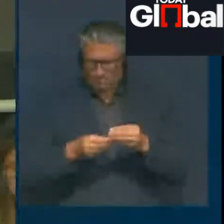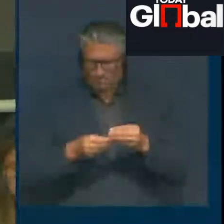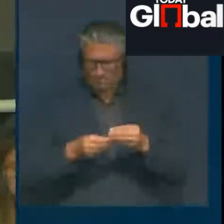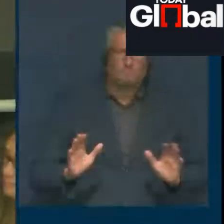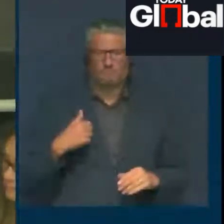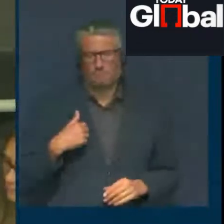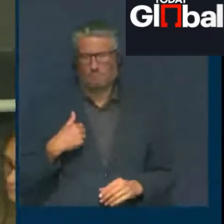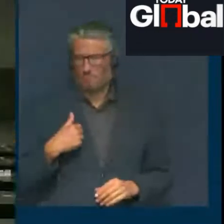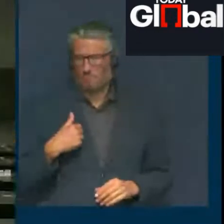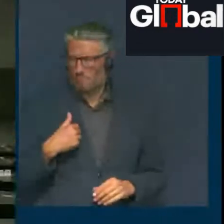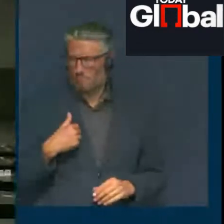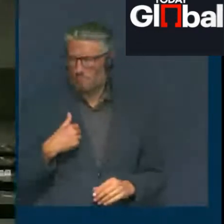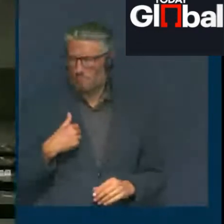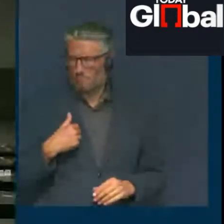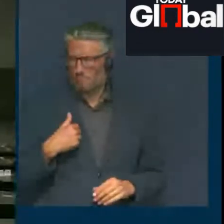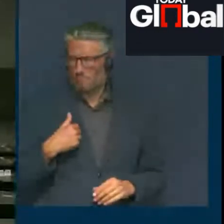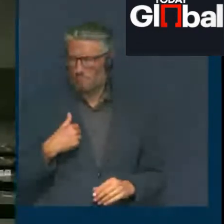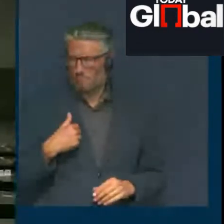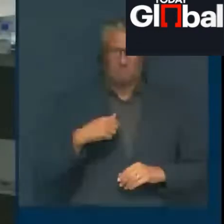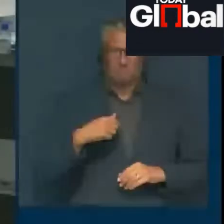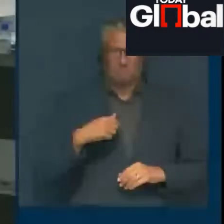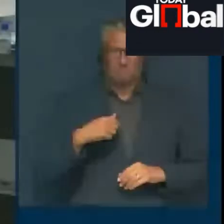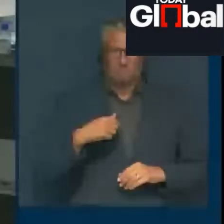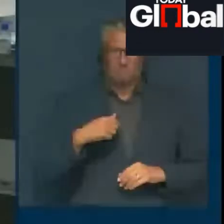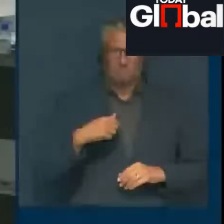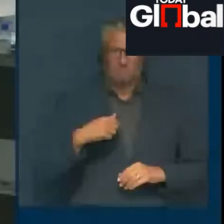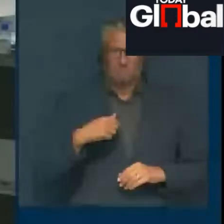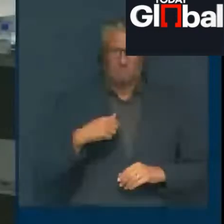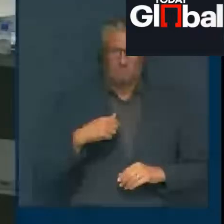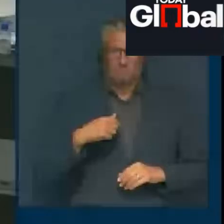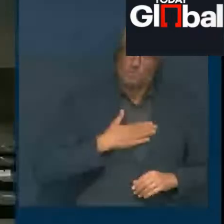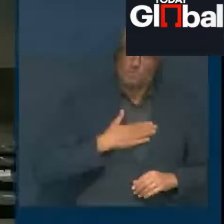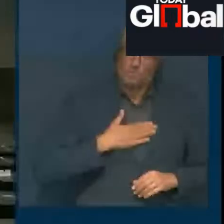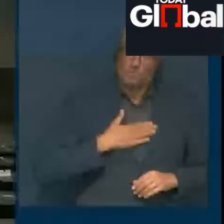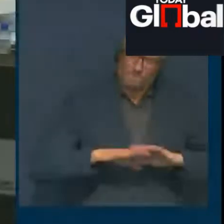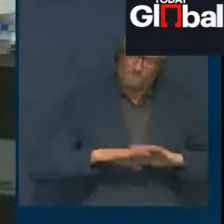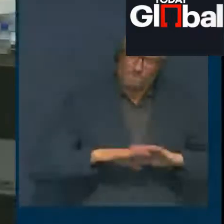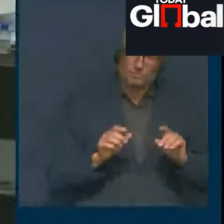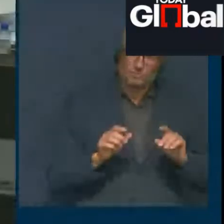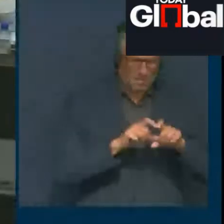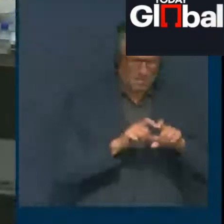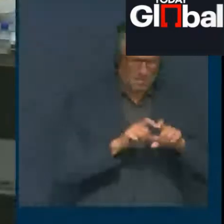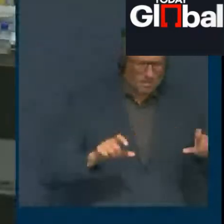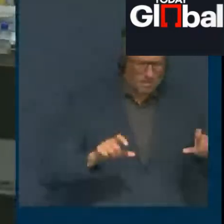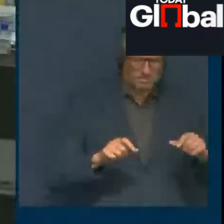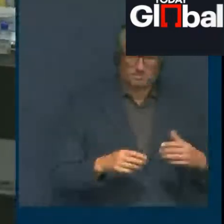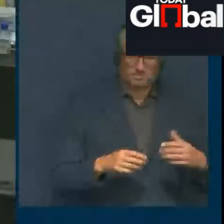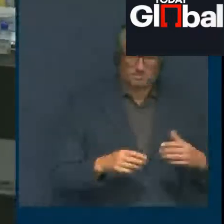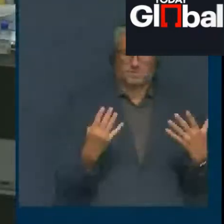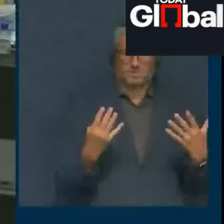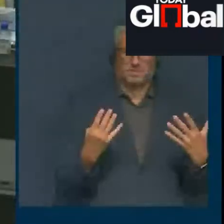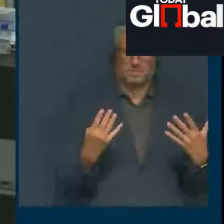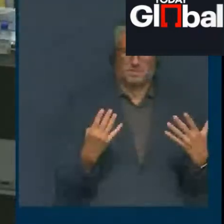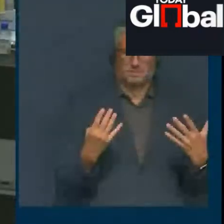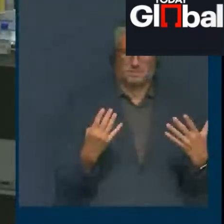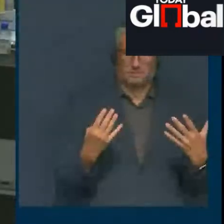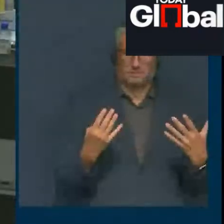include Article 9 ساعتك ويمكن لأنه الرئيسة طلبت إنه مادة 10 كان لازم